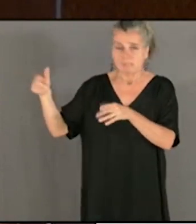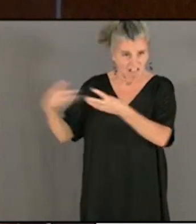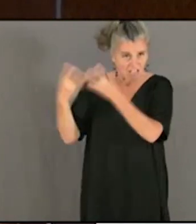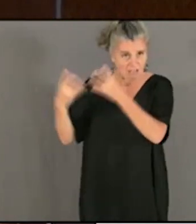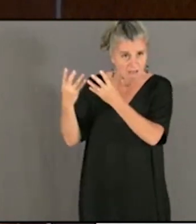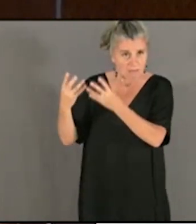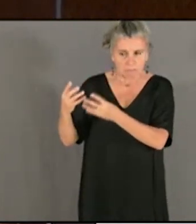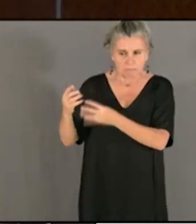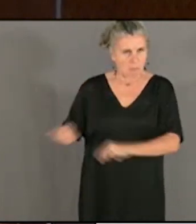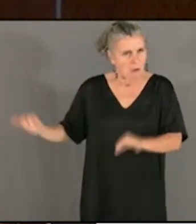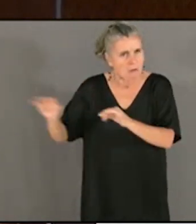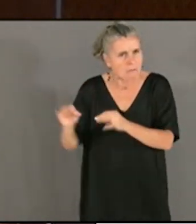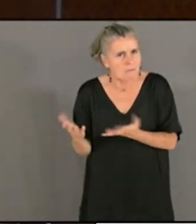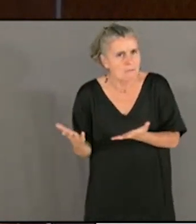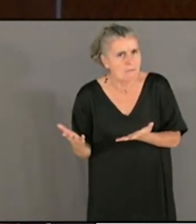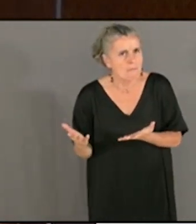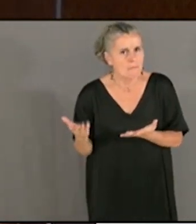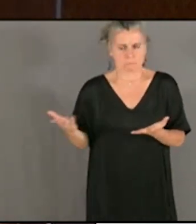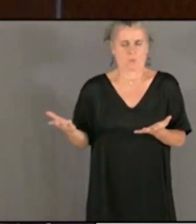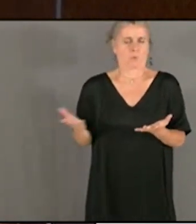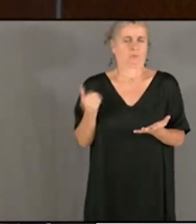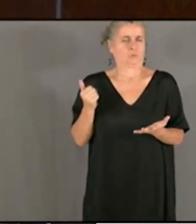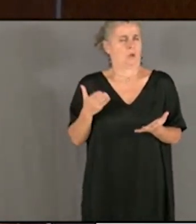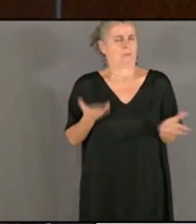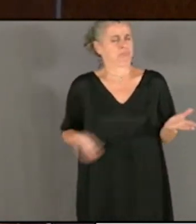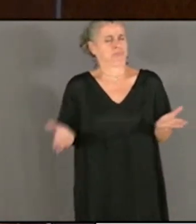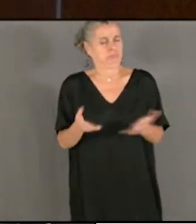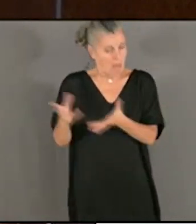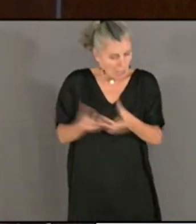et elle prive les Marseillais de la solidarité municipale auquel ils ont droit.